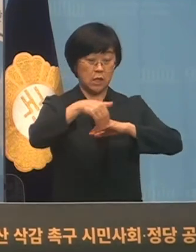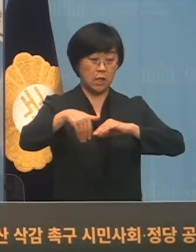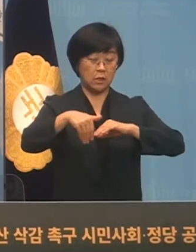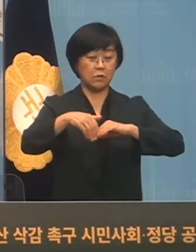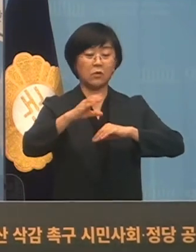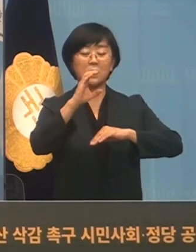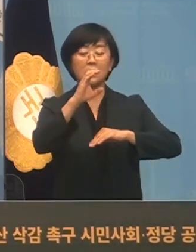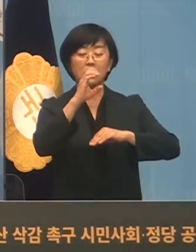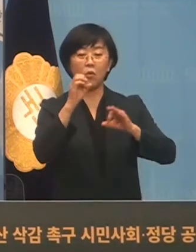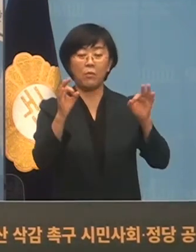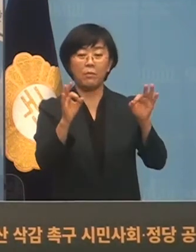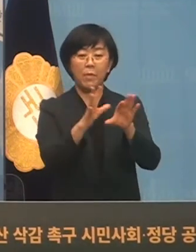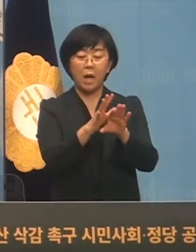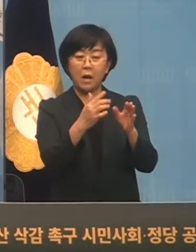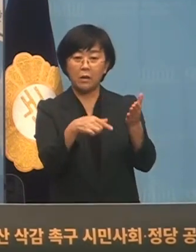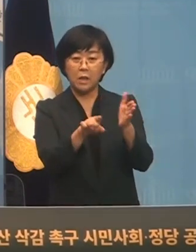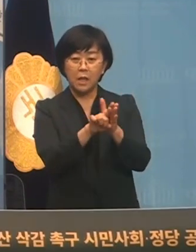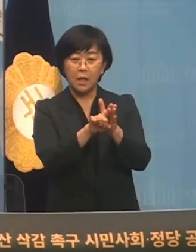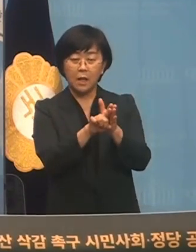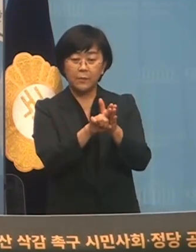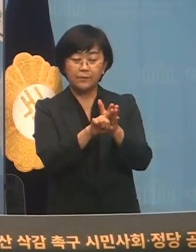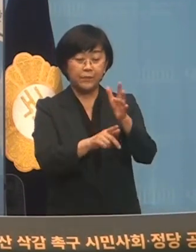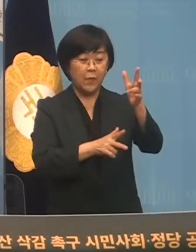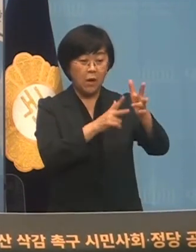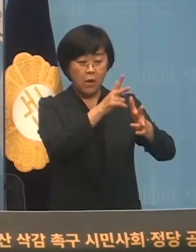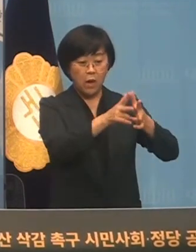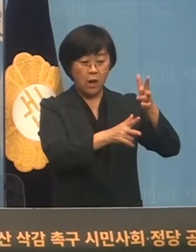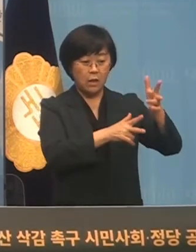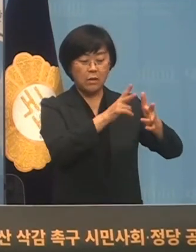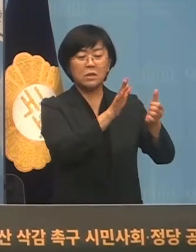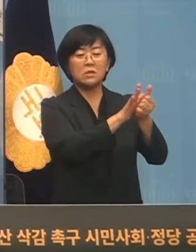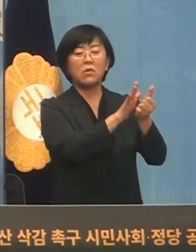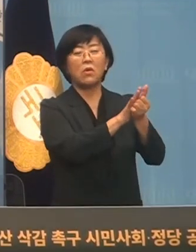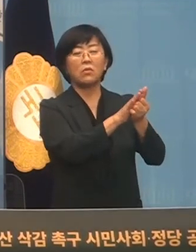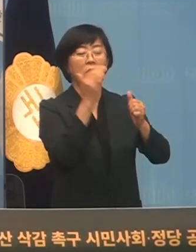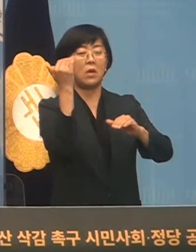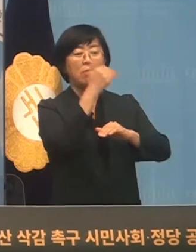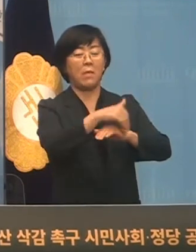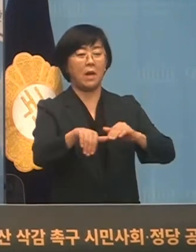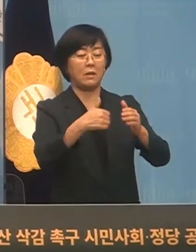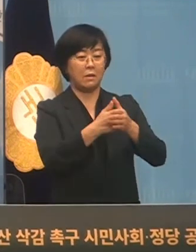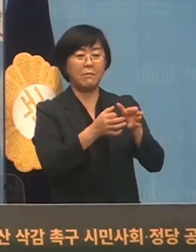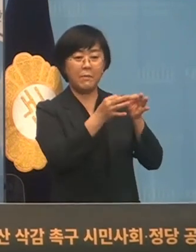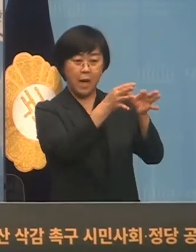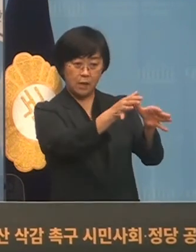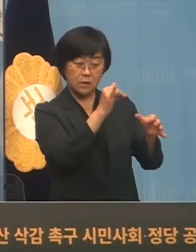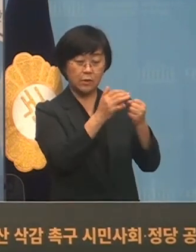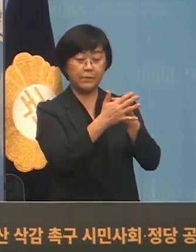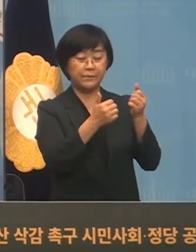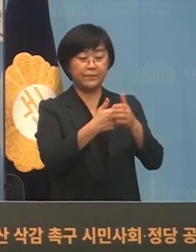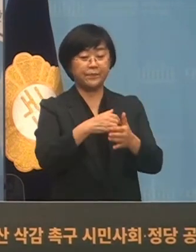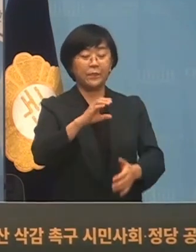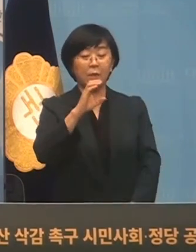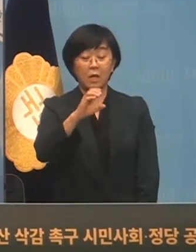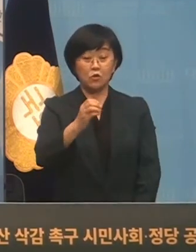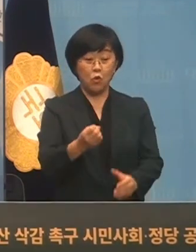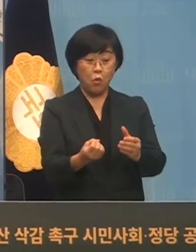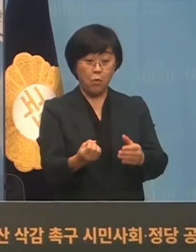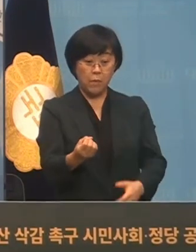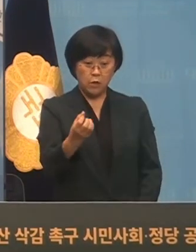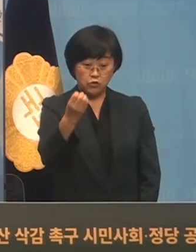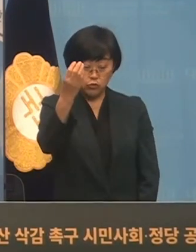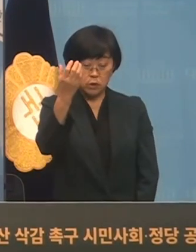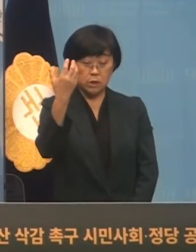정책은 온통 기업들의 지원책으로만 가득 차 있습니다. 탄소 배출에 가장 큰 책임이 있는